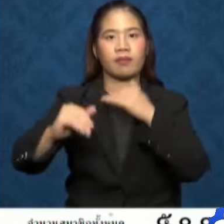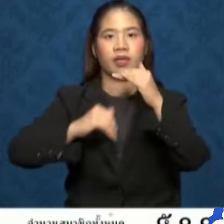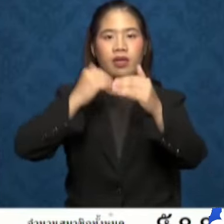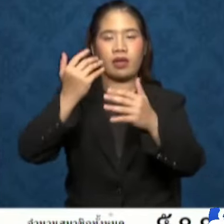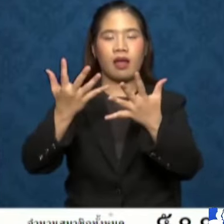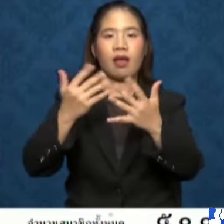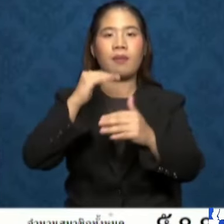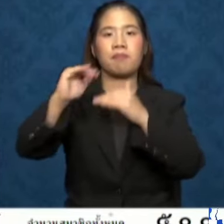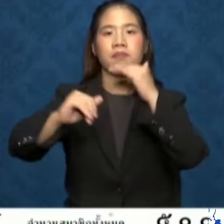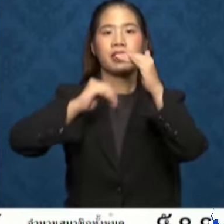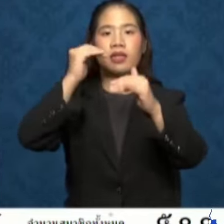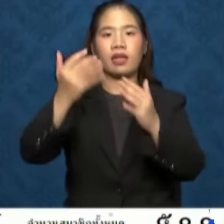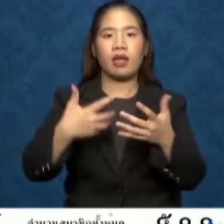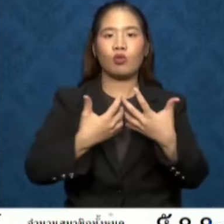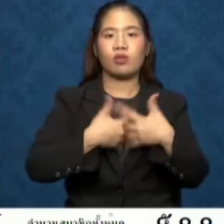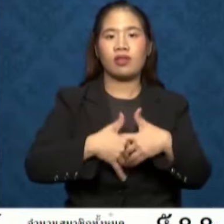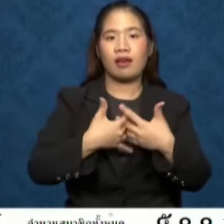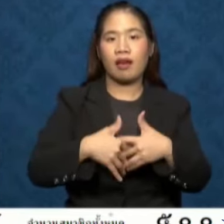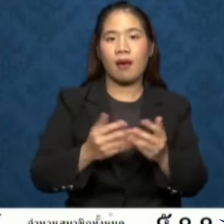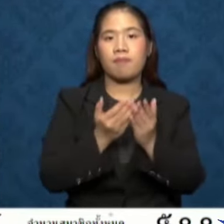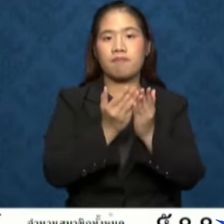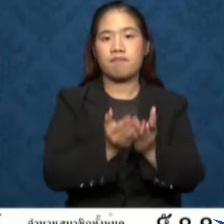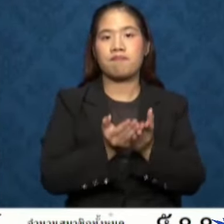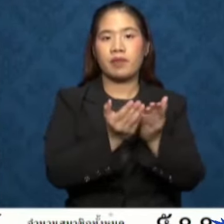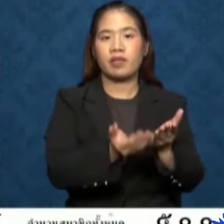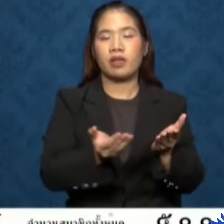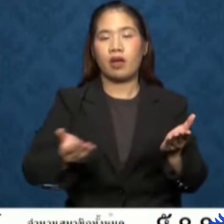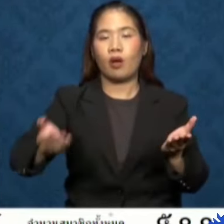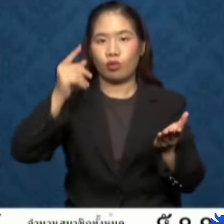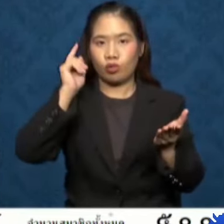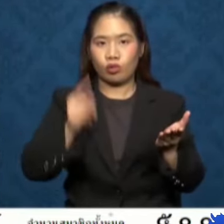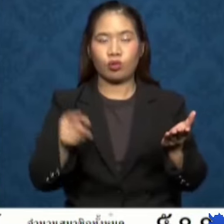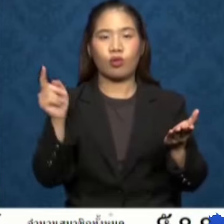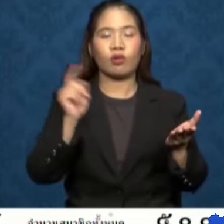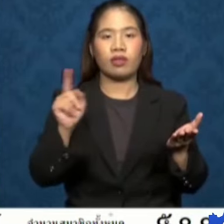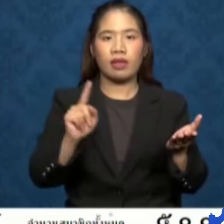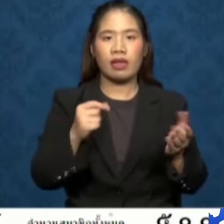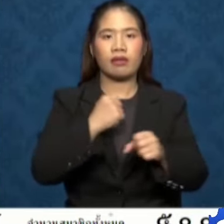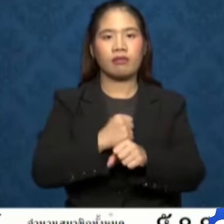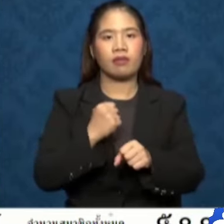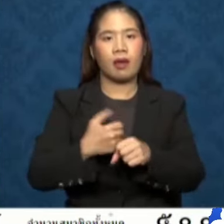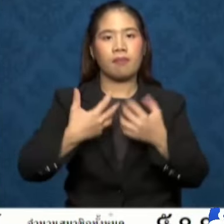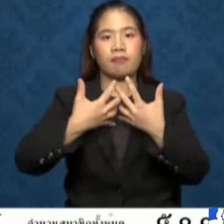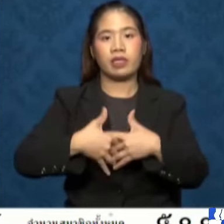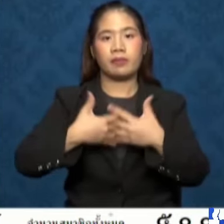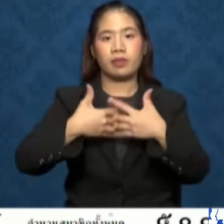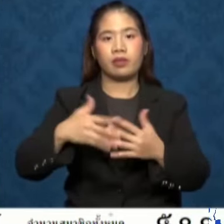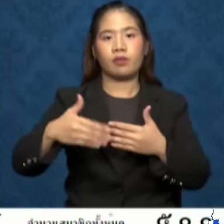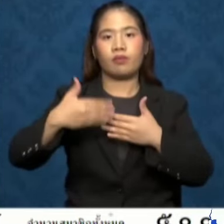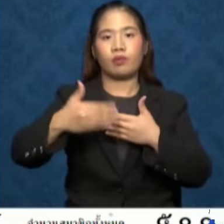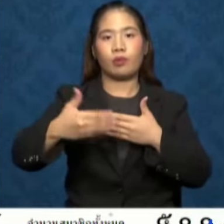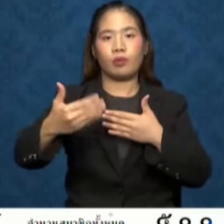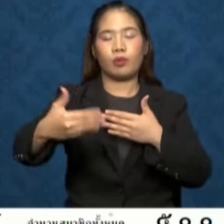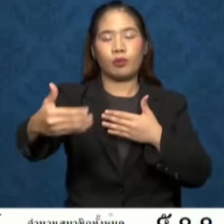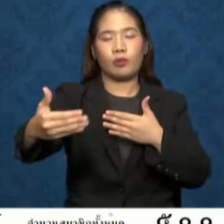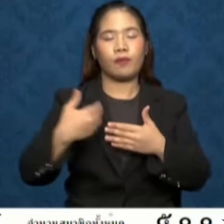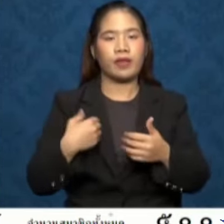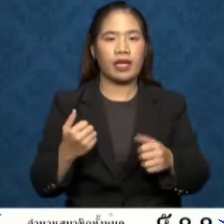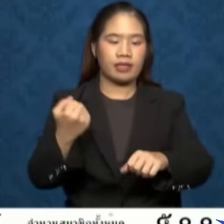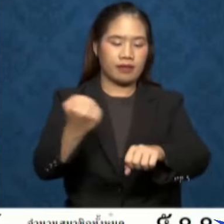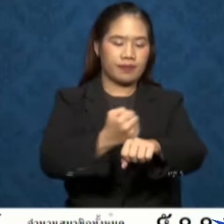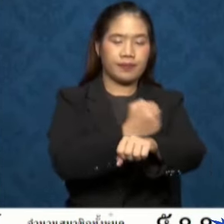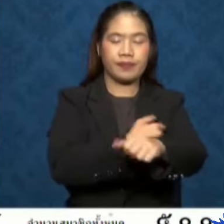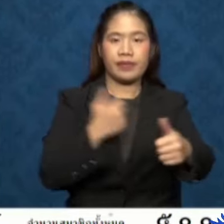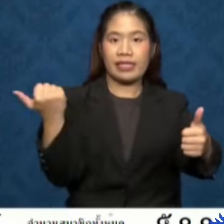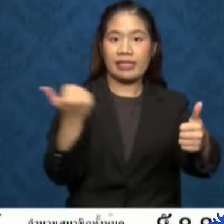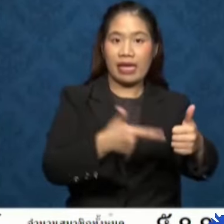อุตสาหกรรมการป้องกันประเทศจำเป็นต้องมีการผลิตอย่างต่อเนื่องการจ้างงานและการพัฒนา suly